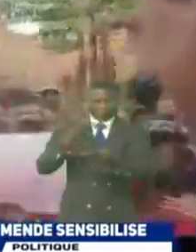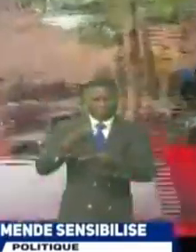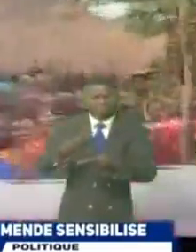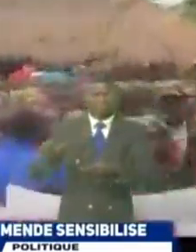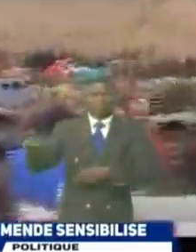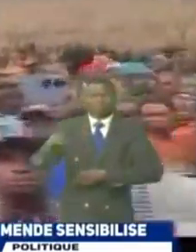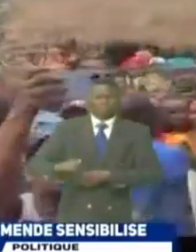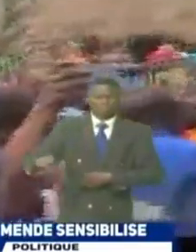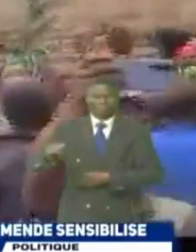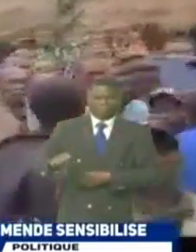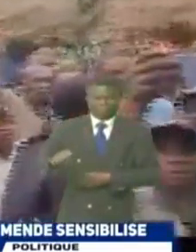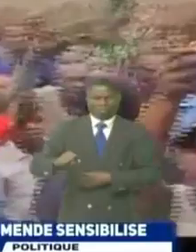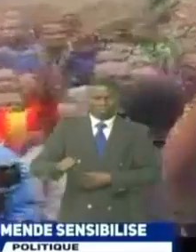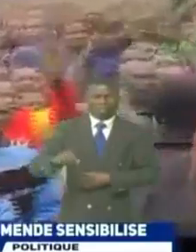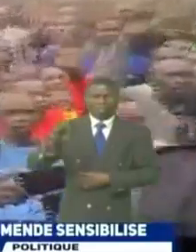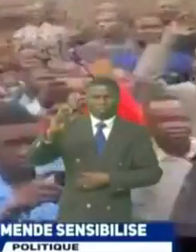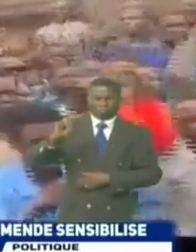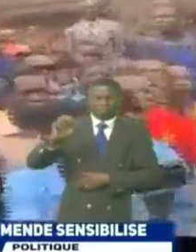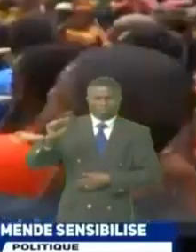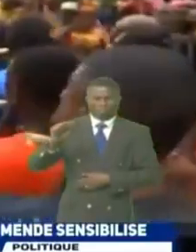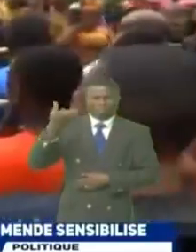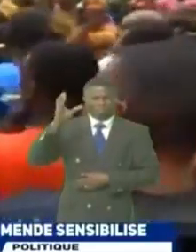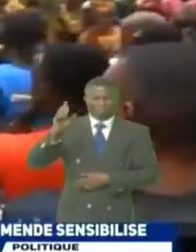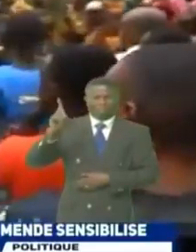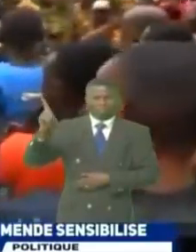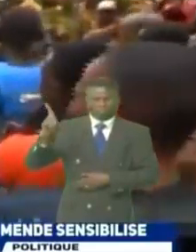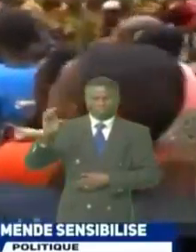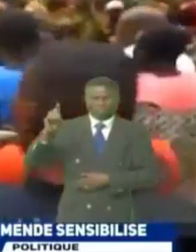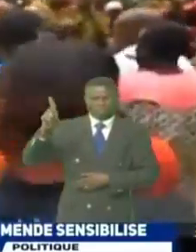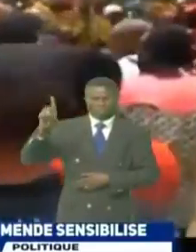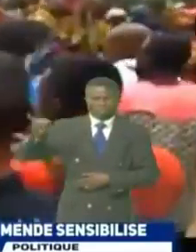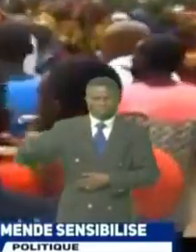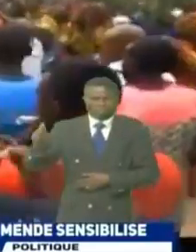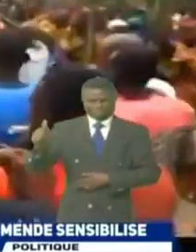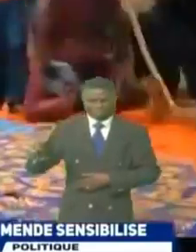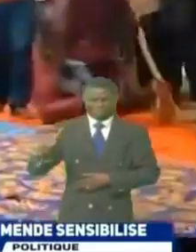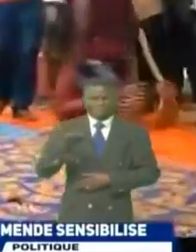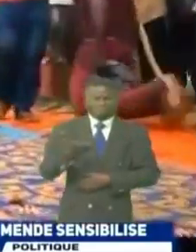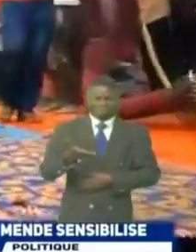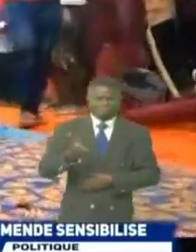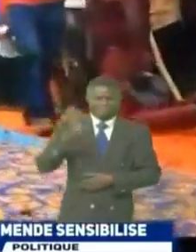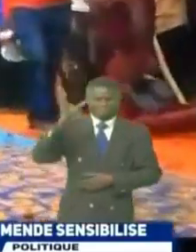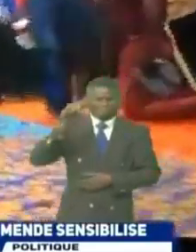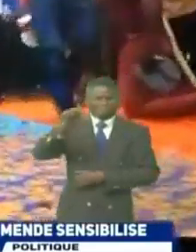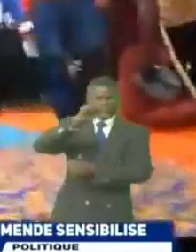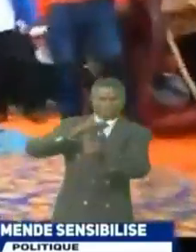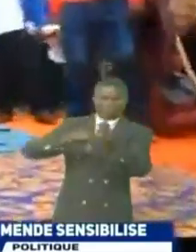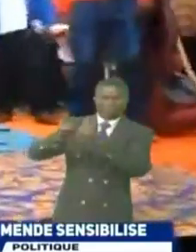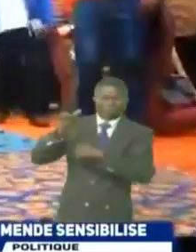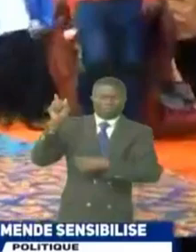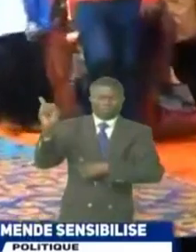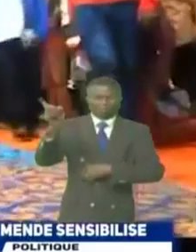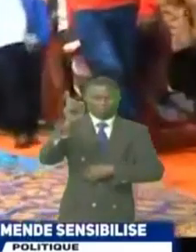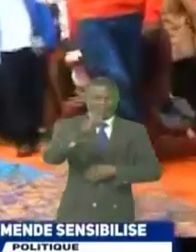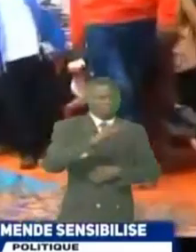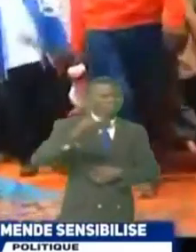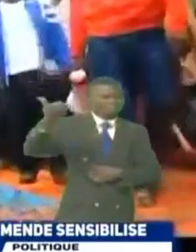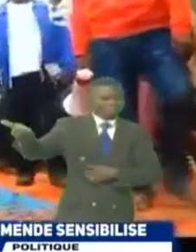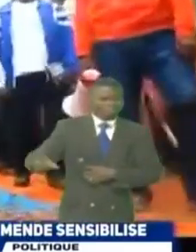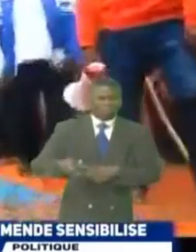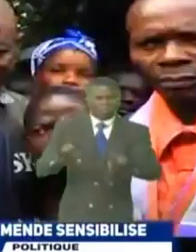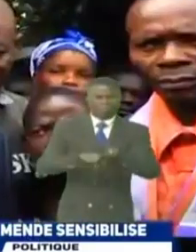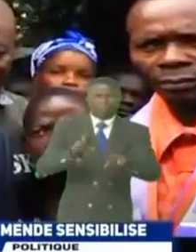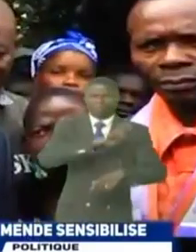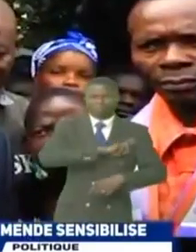secteurs, notamment ceux de Nambelo, Luhimba, Kondo Tchoumbe et Olemba. De village en village, il a été accueilli comme un